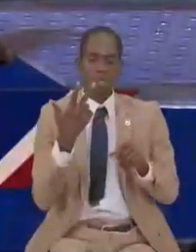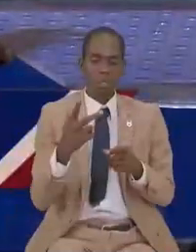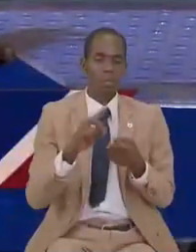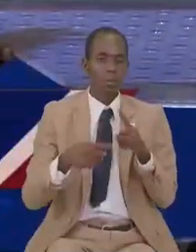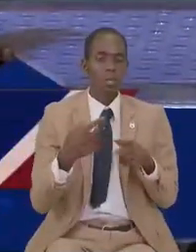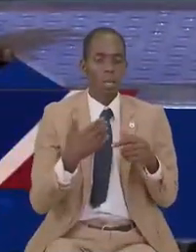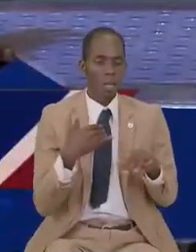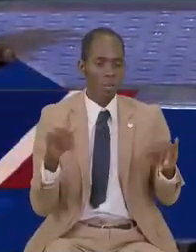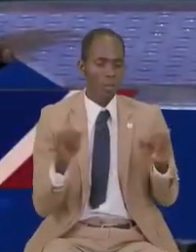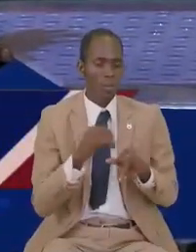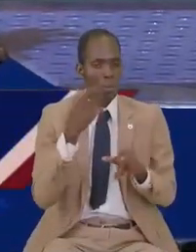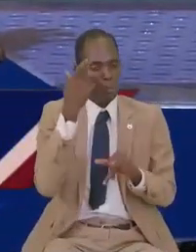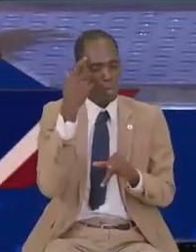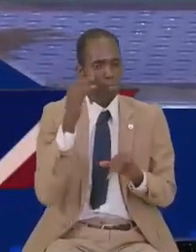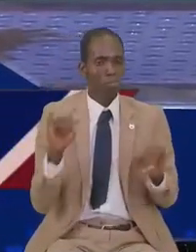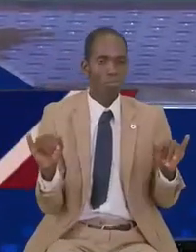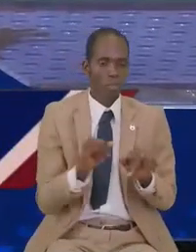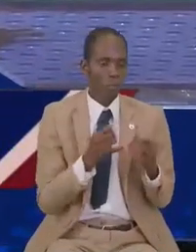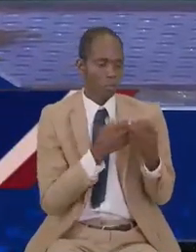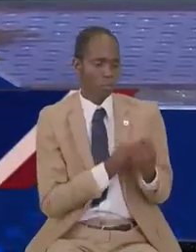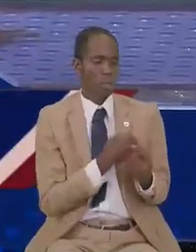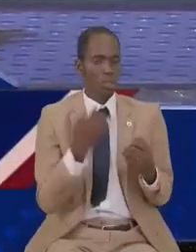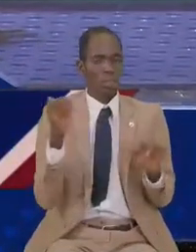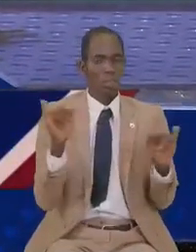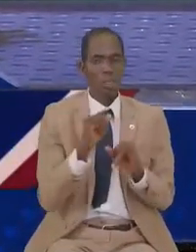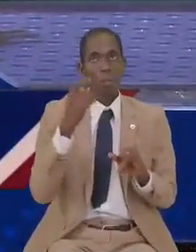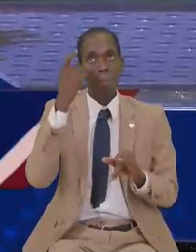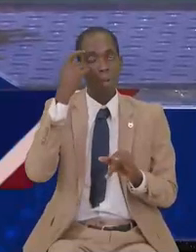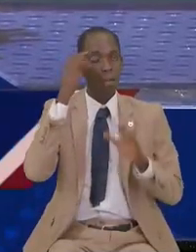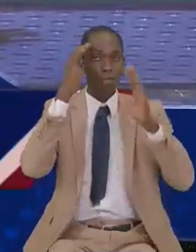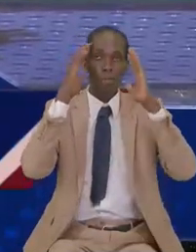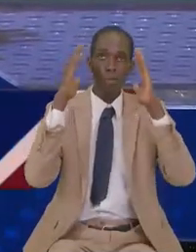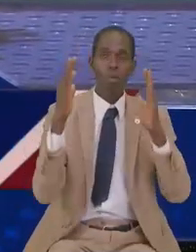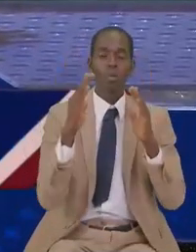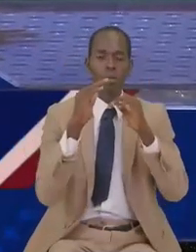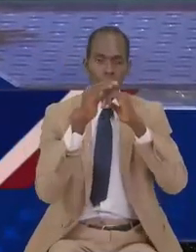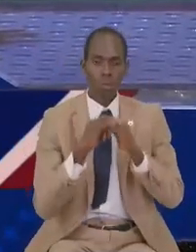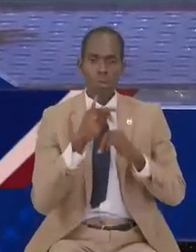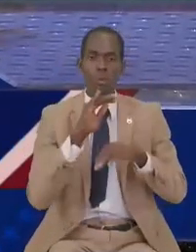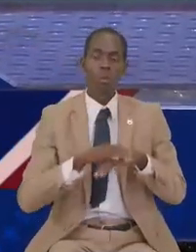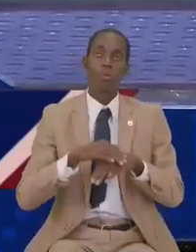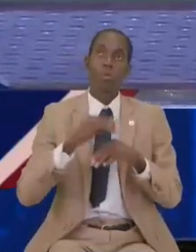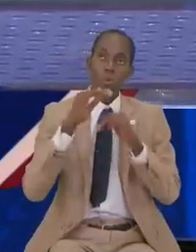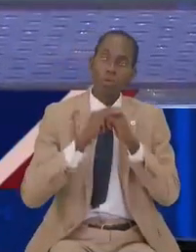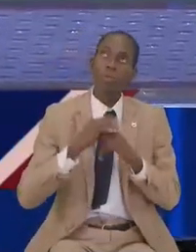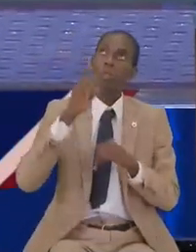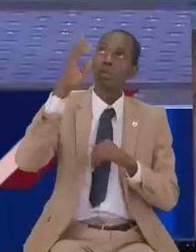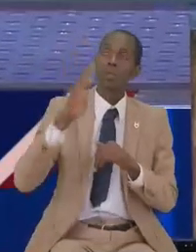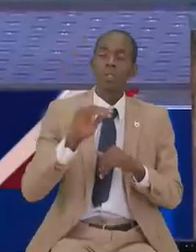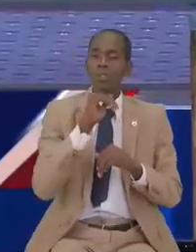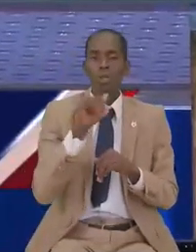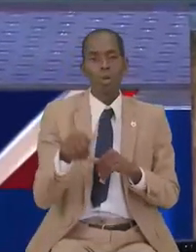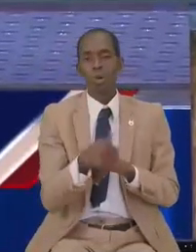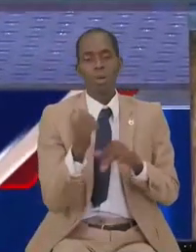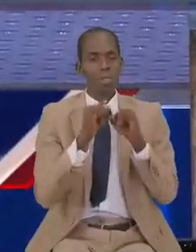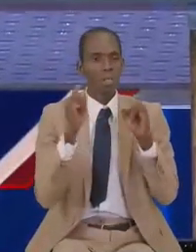même conviction, le même courage, le même esprit. Et ils vont adorer Dieu et non l'idole.